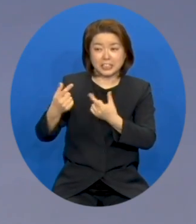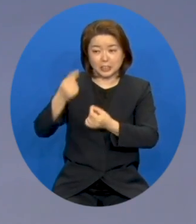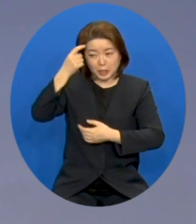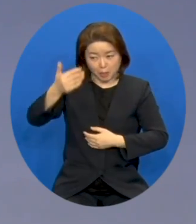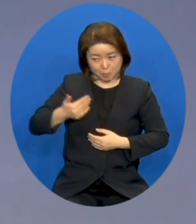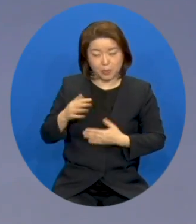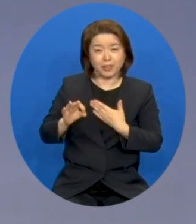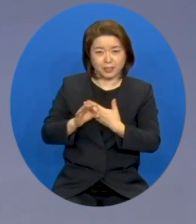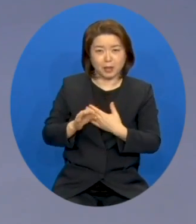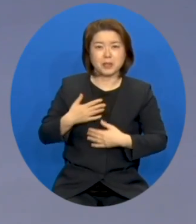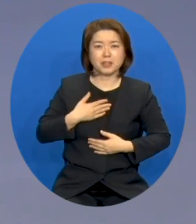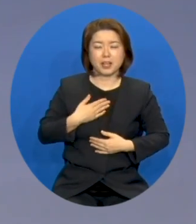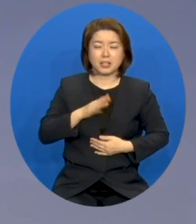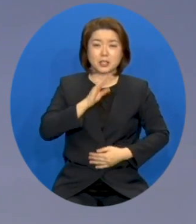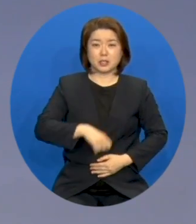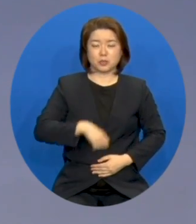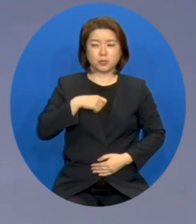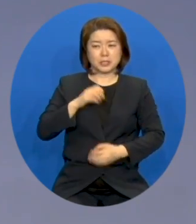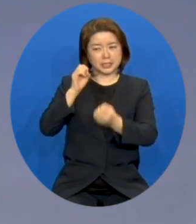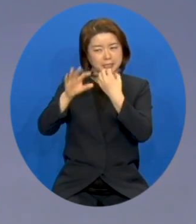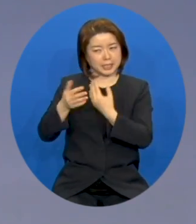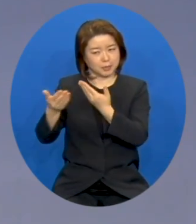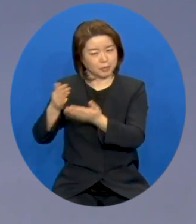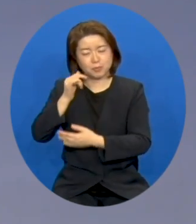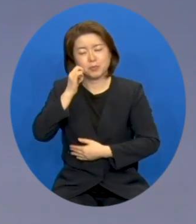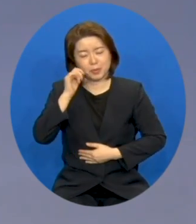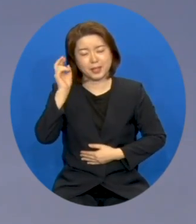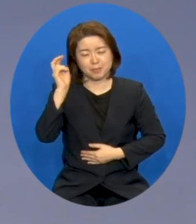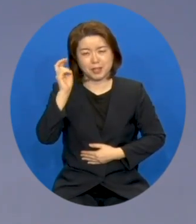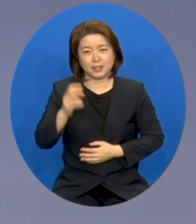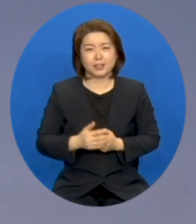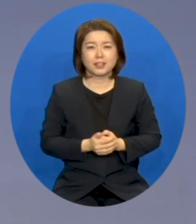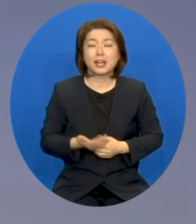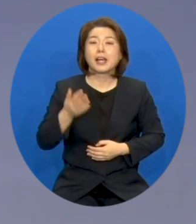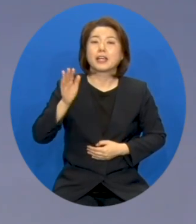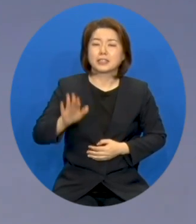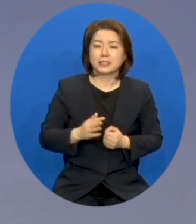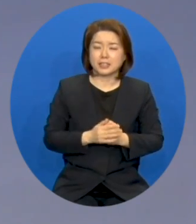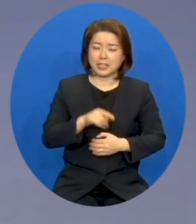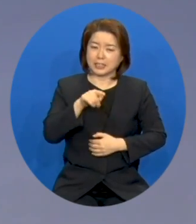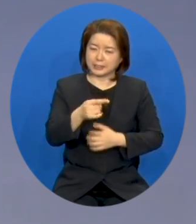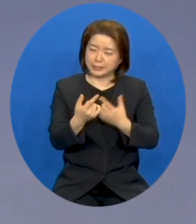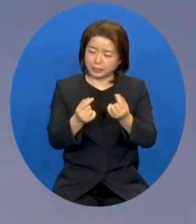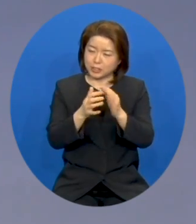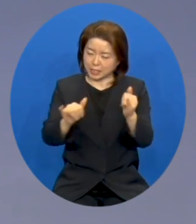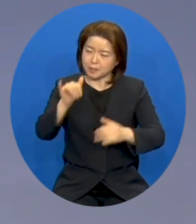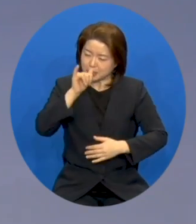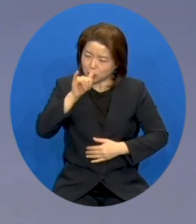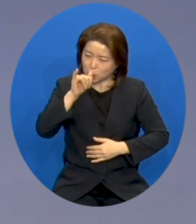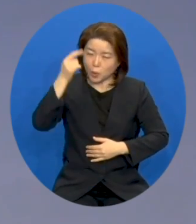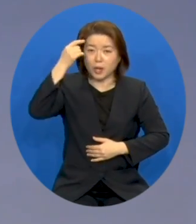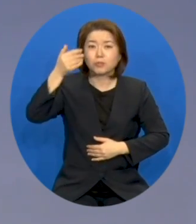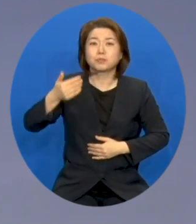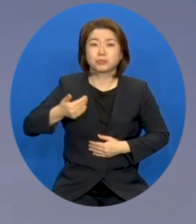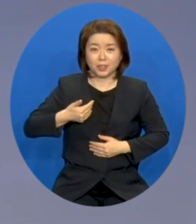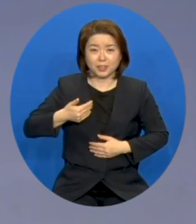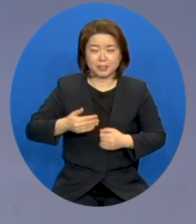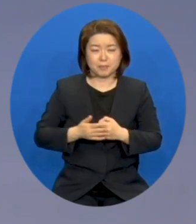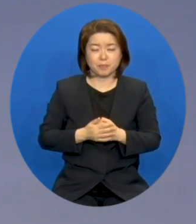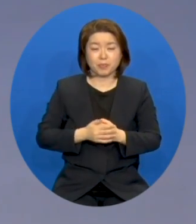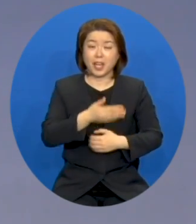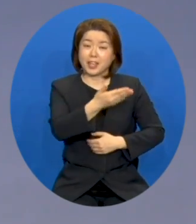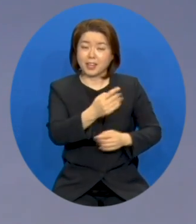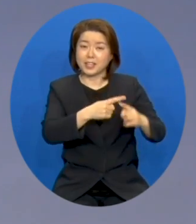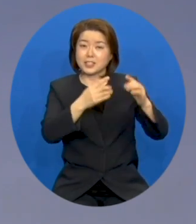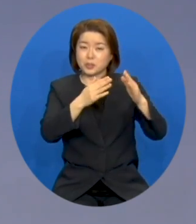물어왔다면 저는 솔직히 대답을 못했을 겁니다. 그런데 그런 사람도 있나요? 선한 목자